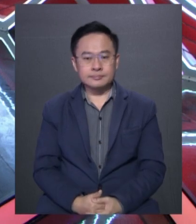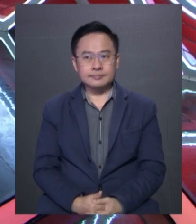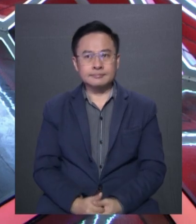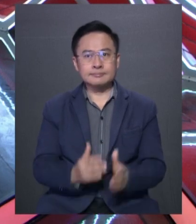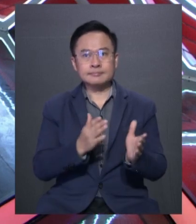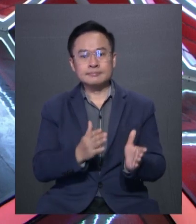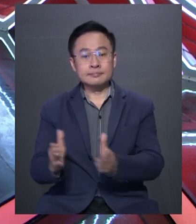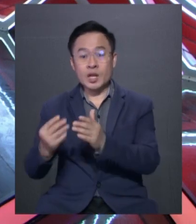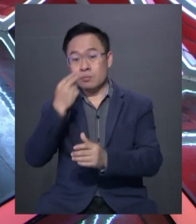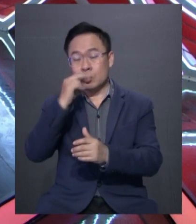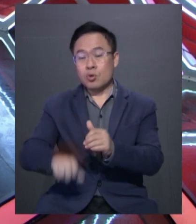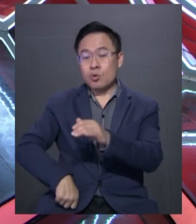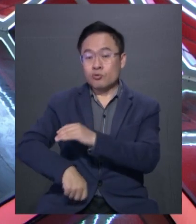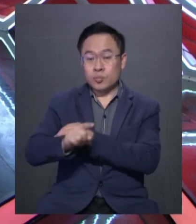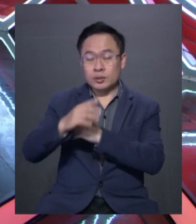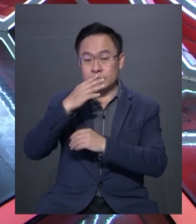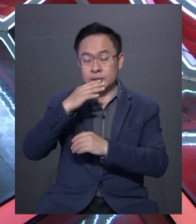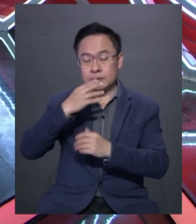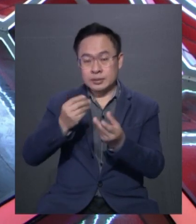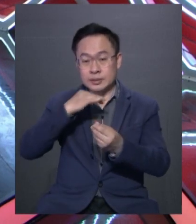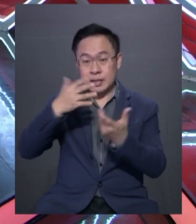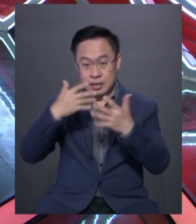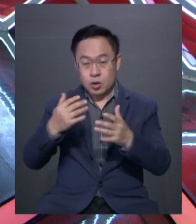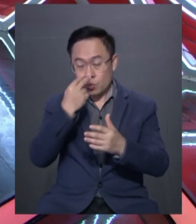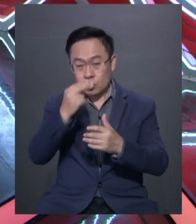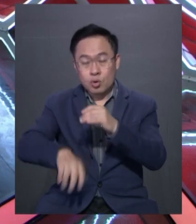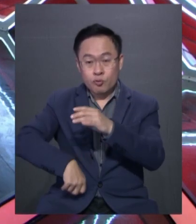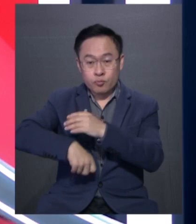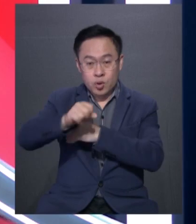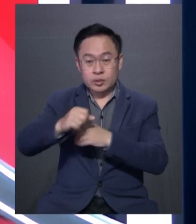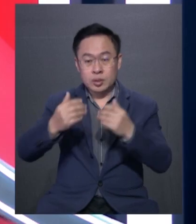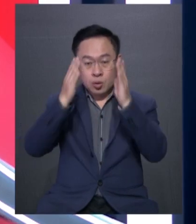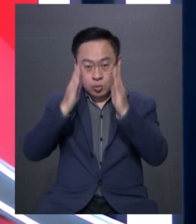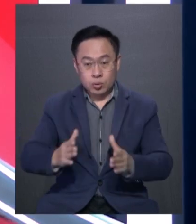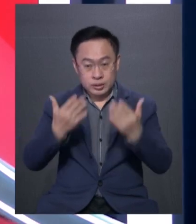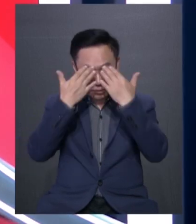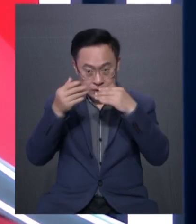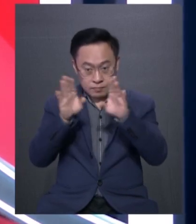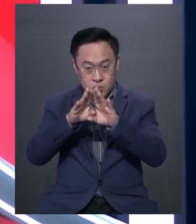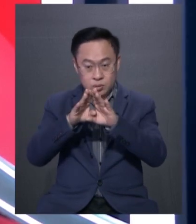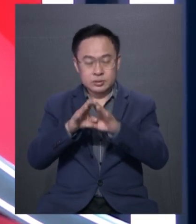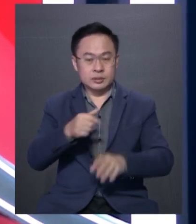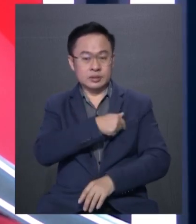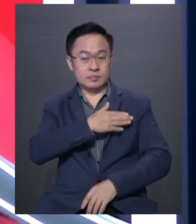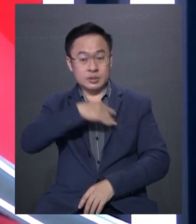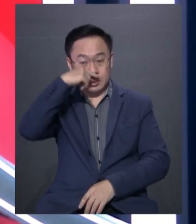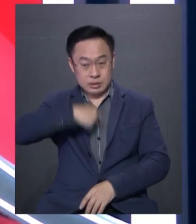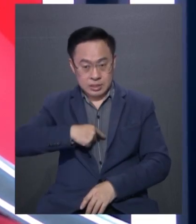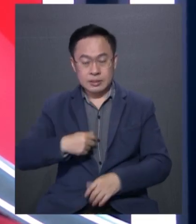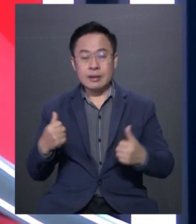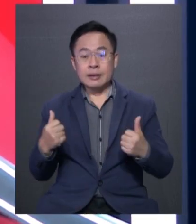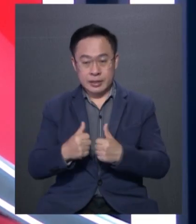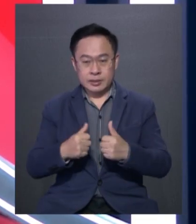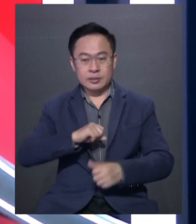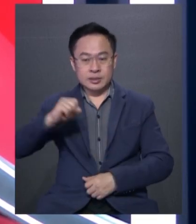ทีนี้จากเรื่องราวของฟุตบอลชายหาดนะคะมาดูฟุตบอลตาบอดของไทยกันบ้างนะ ค ะคนตาบอดนะคะก็ถือว่าทำผลงานได้ดีมากๆนะคะ